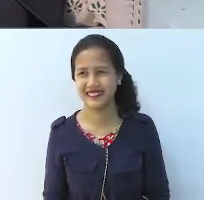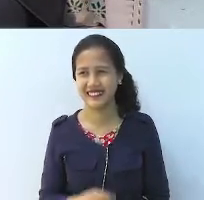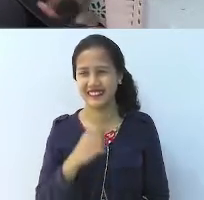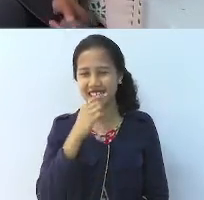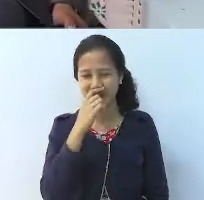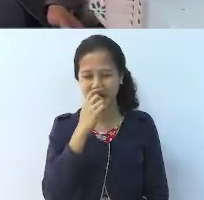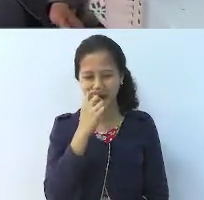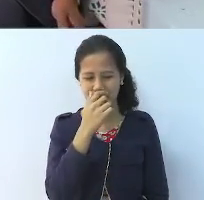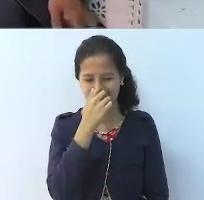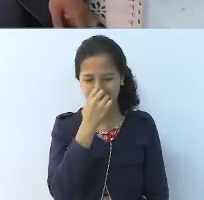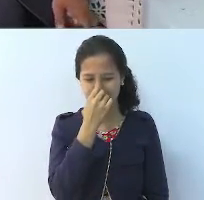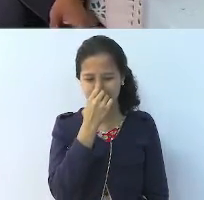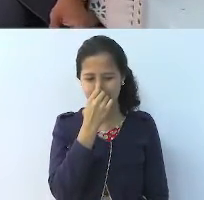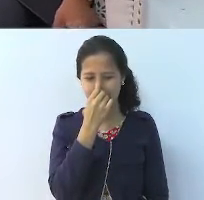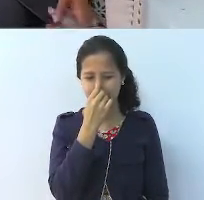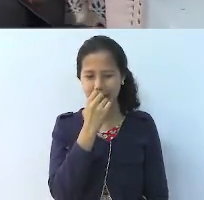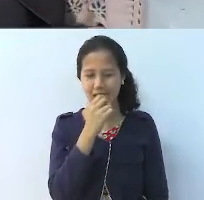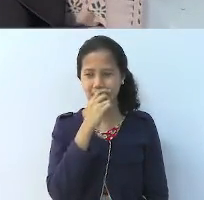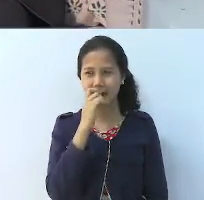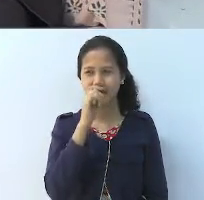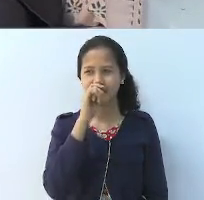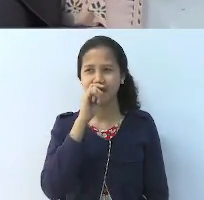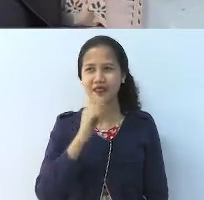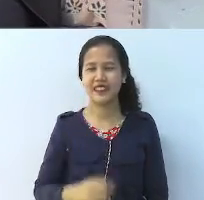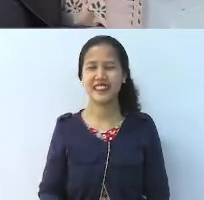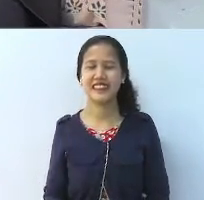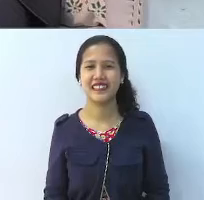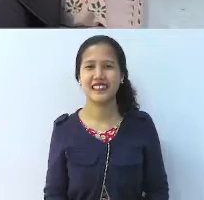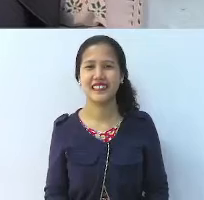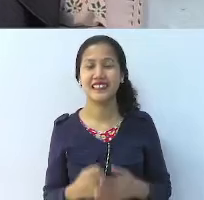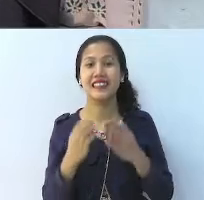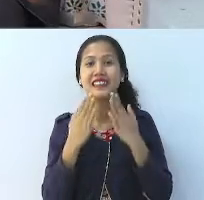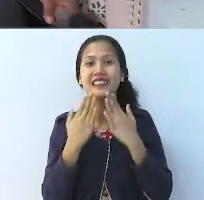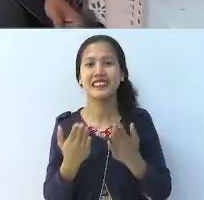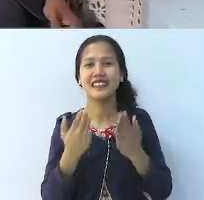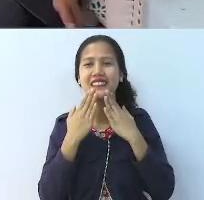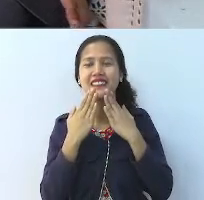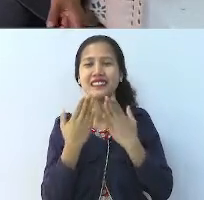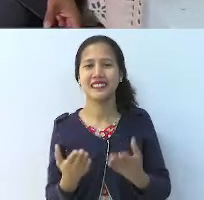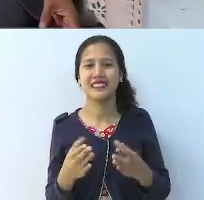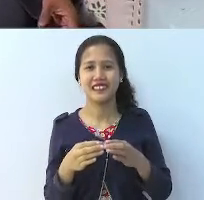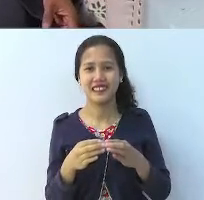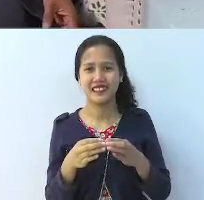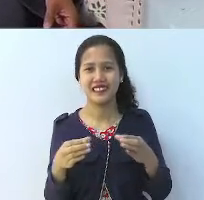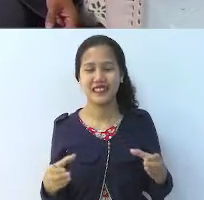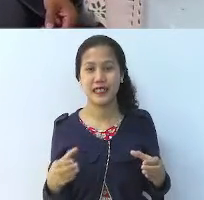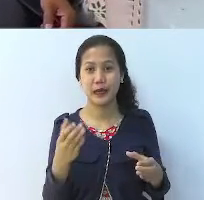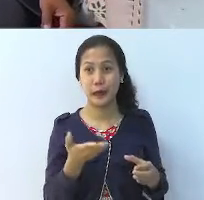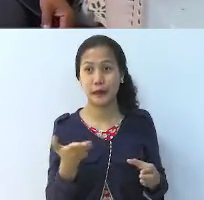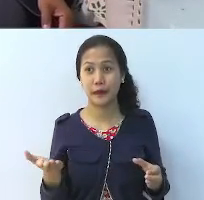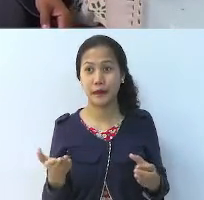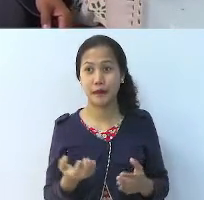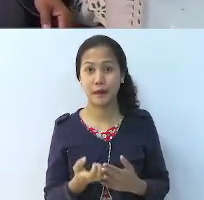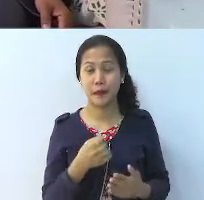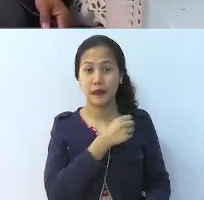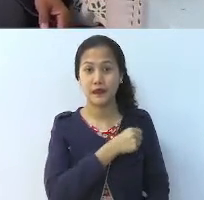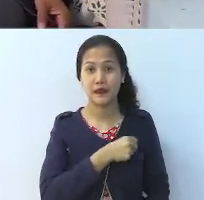Doc Joey. Nakailan pala itong Pongpong? Siya pala nagsusulat. Ah, si Pongpong pala. Oo. Huwag kang galaw ng galaw